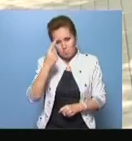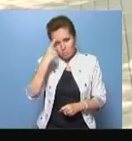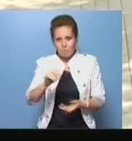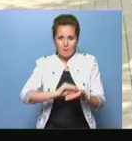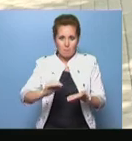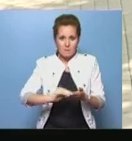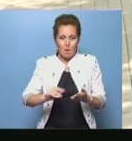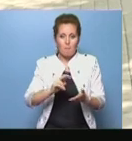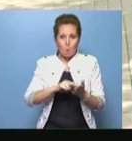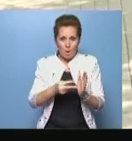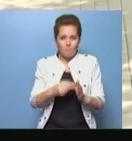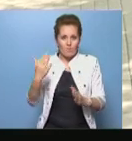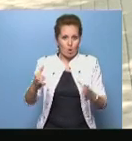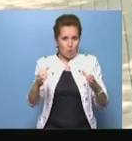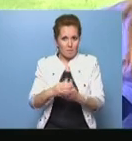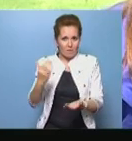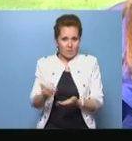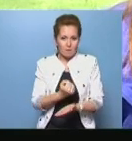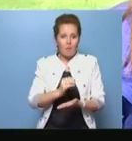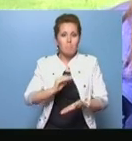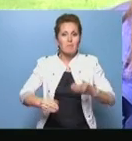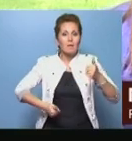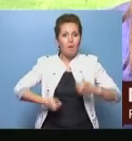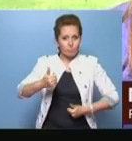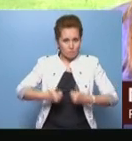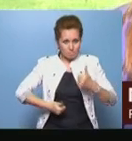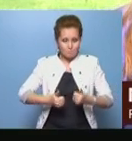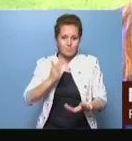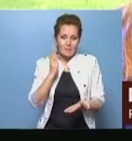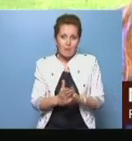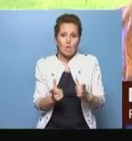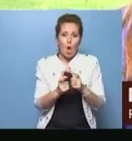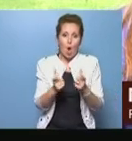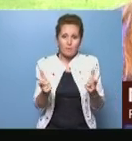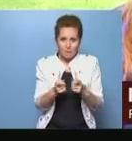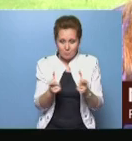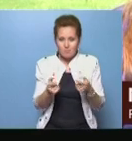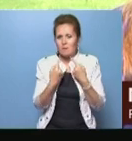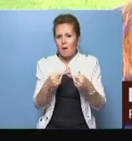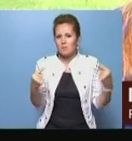итоге их команда выиграла грант. Есть уже открытки